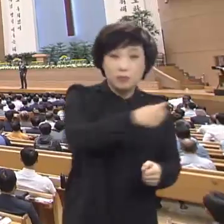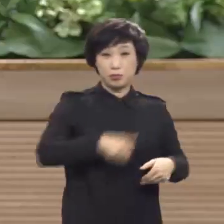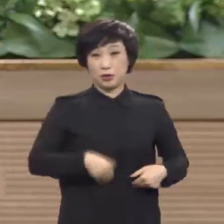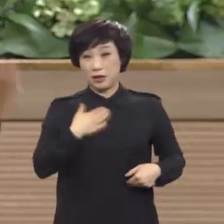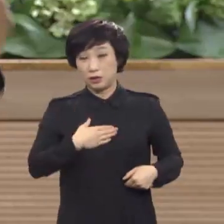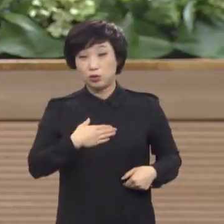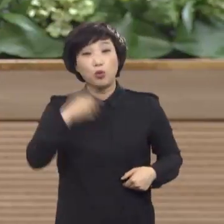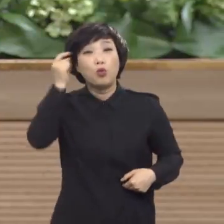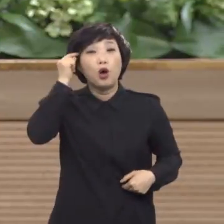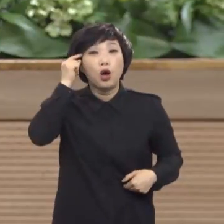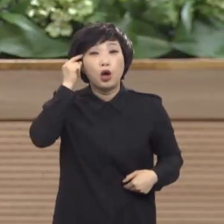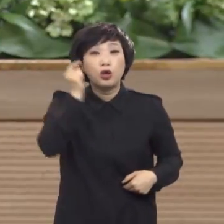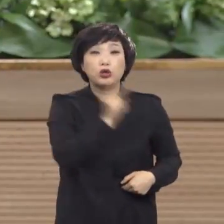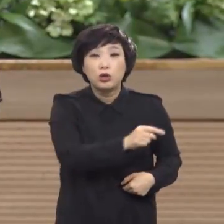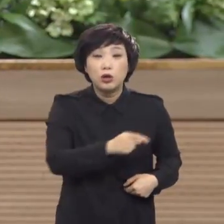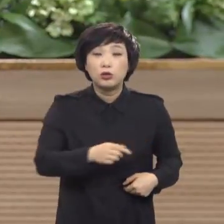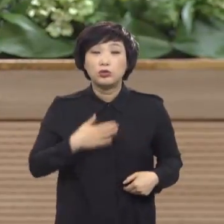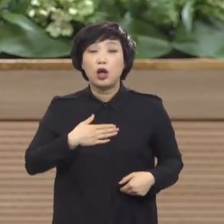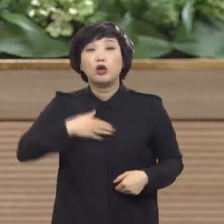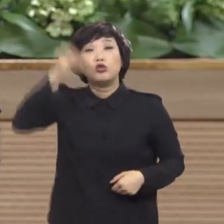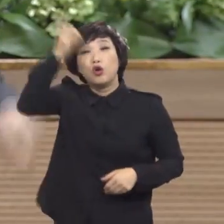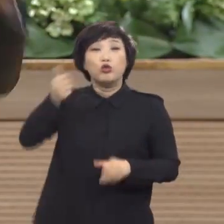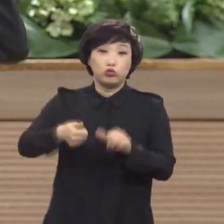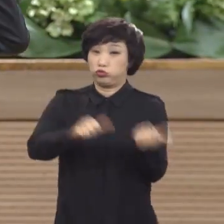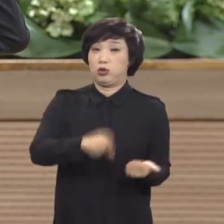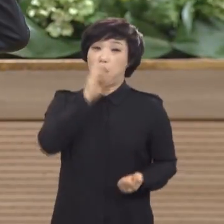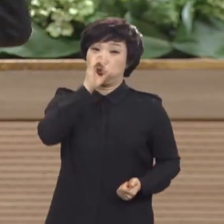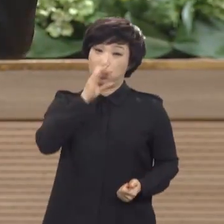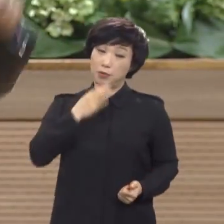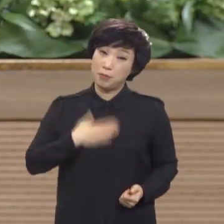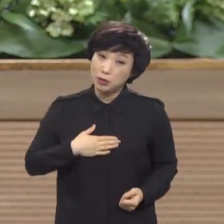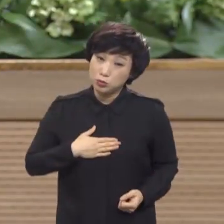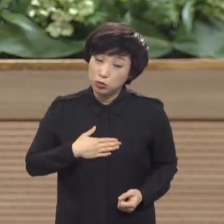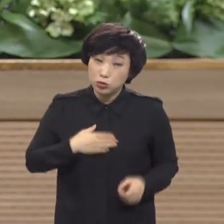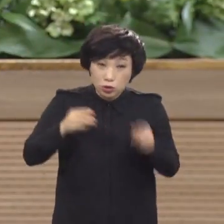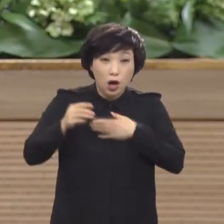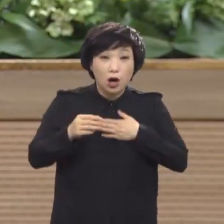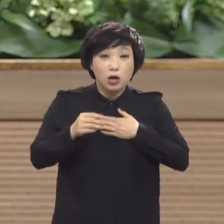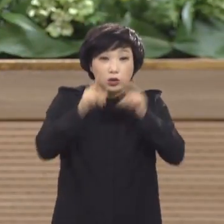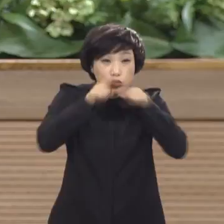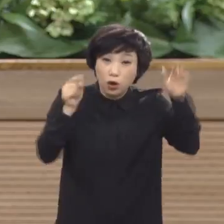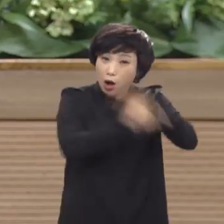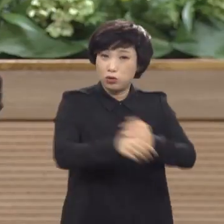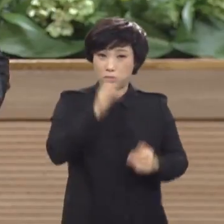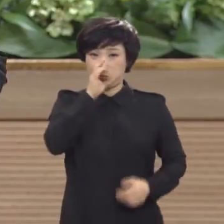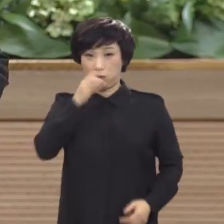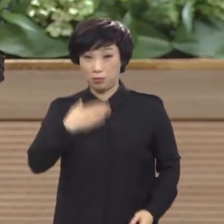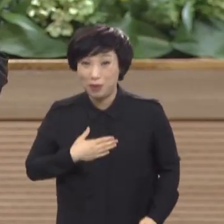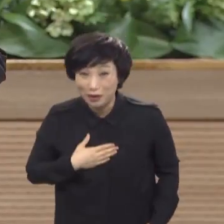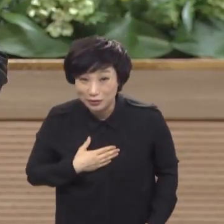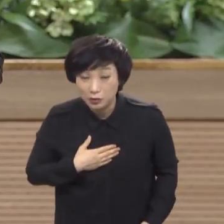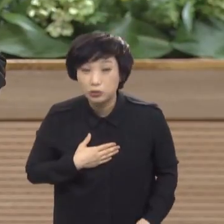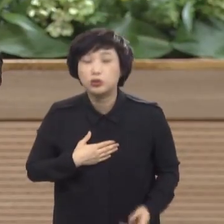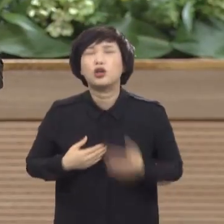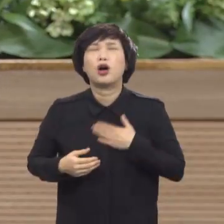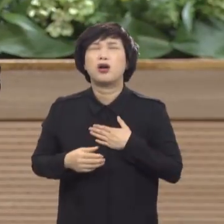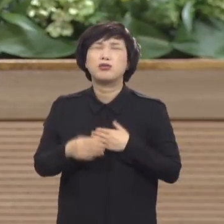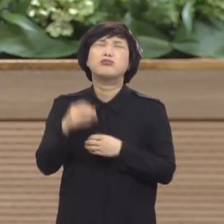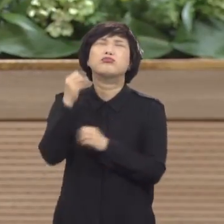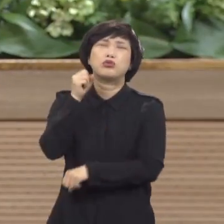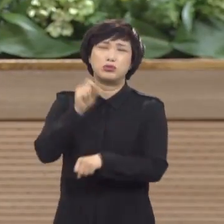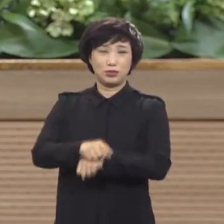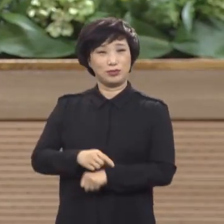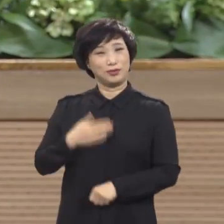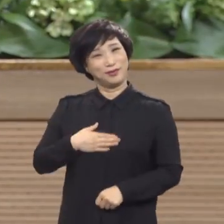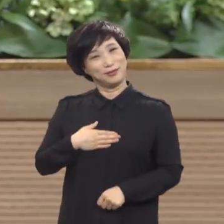것은 이건 안 죽으려고 지옥 안 가려고 하는 생의 본능이라 이 말이요.